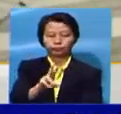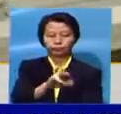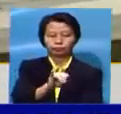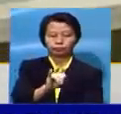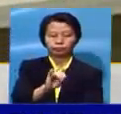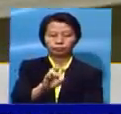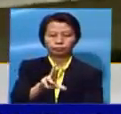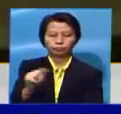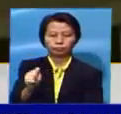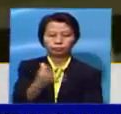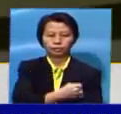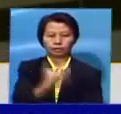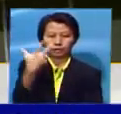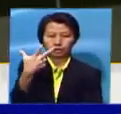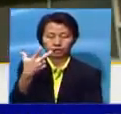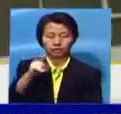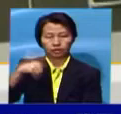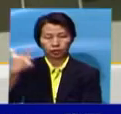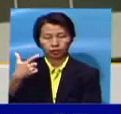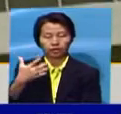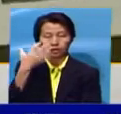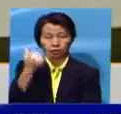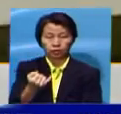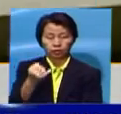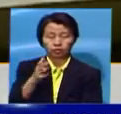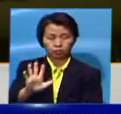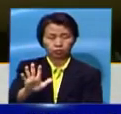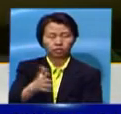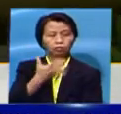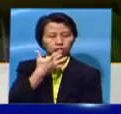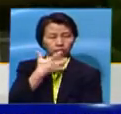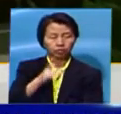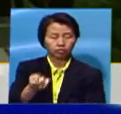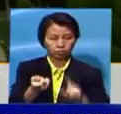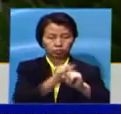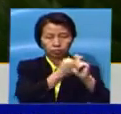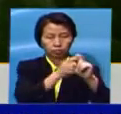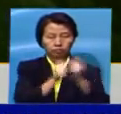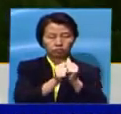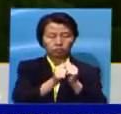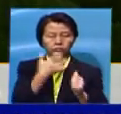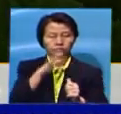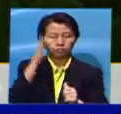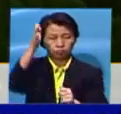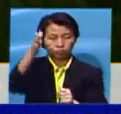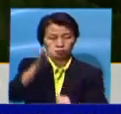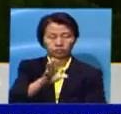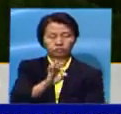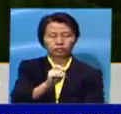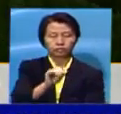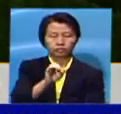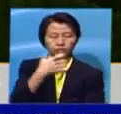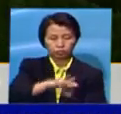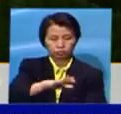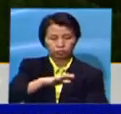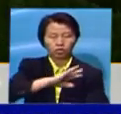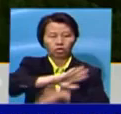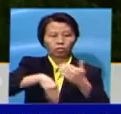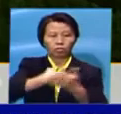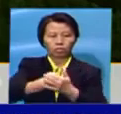lain nasib mereka yang kini digantung tugas bakal ditentukan lembaga siasatan fgv selepas semua siasatan